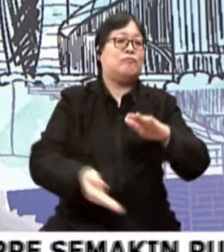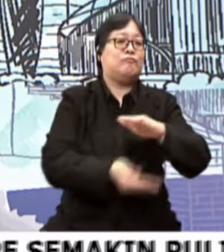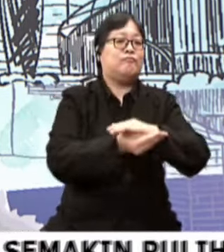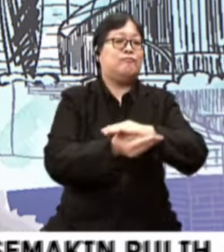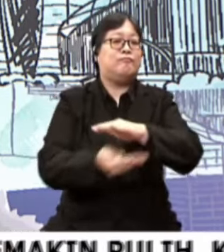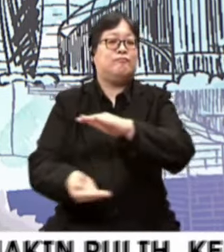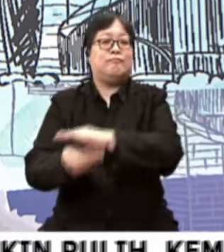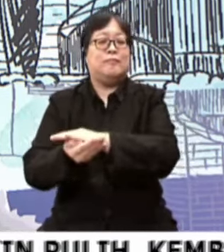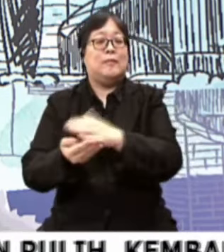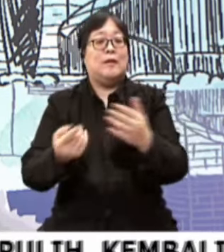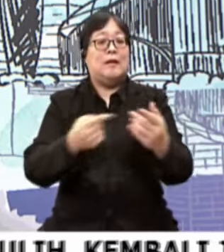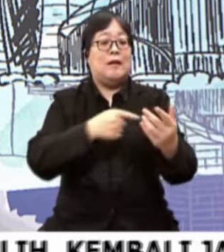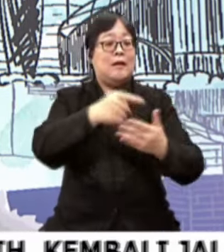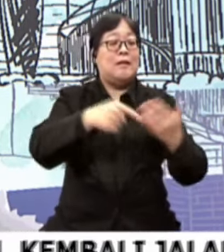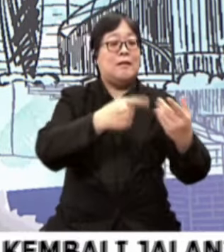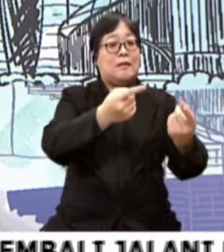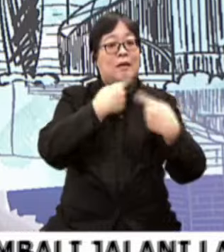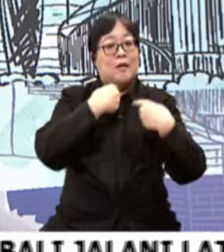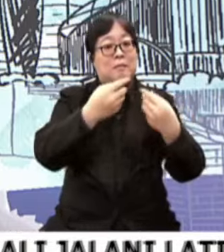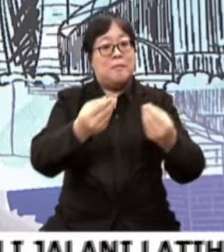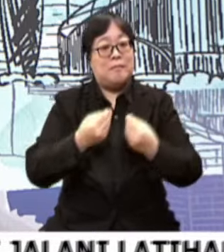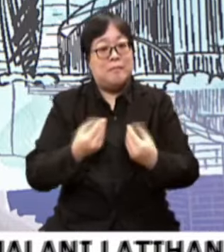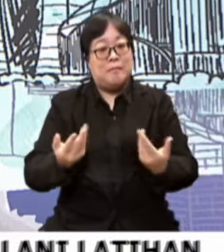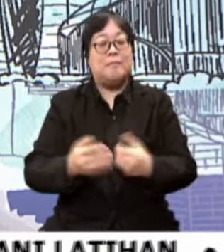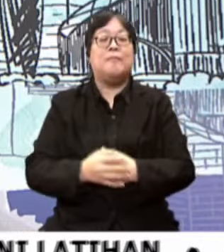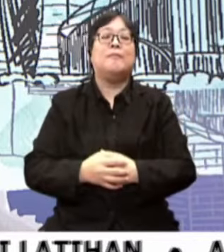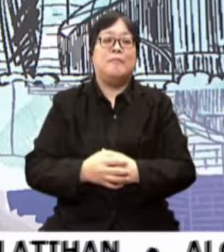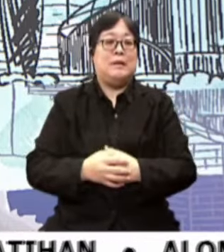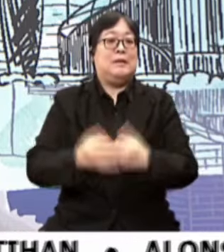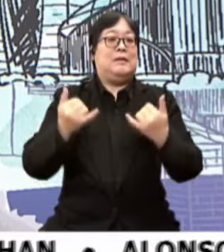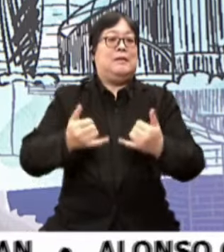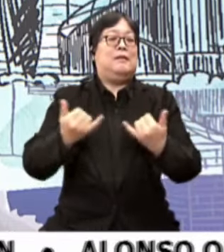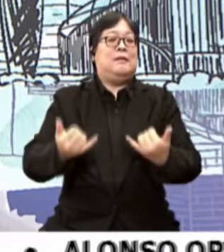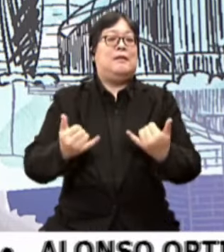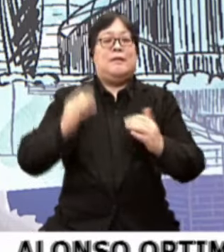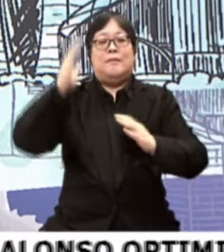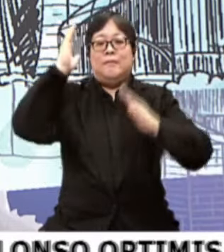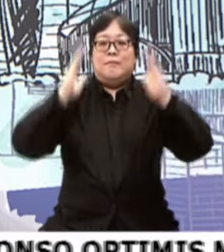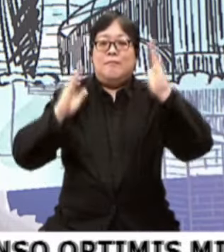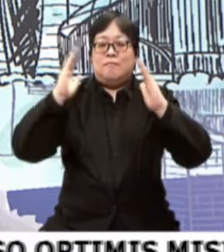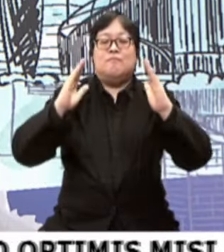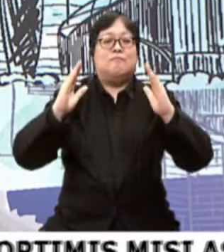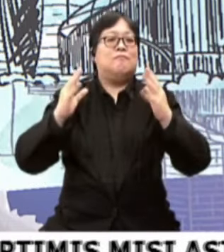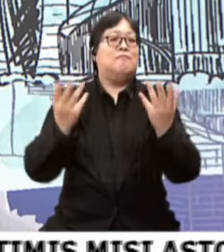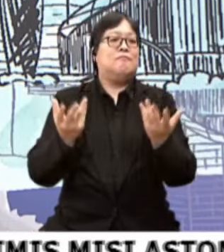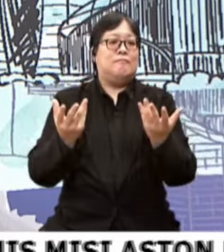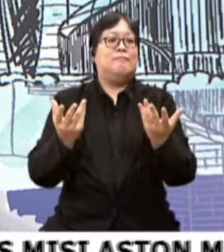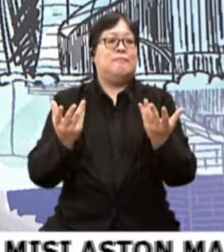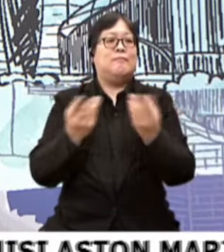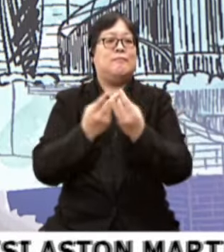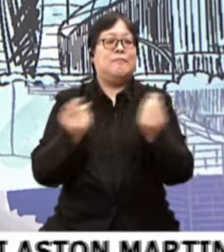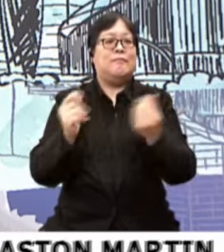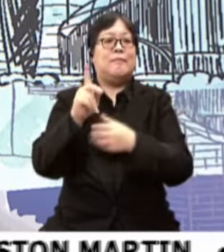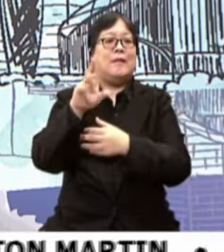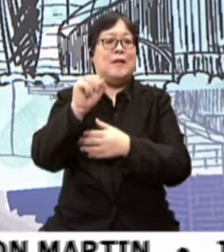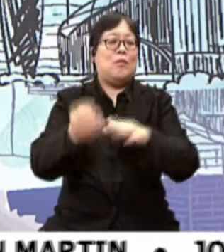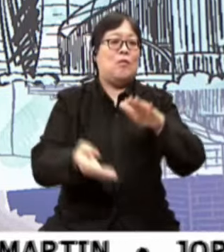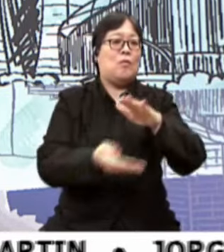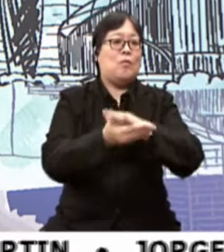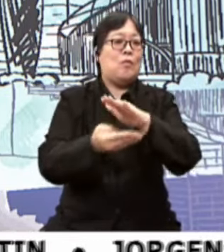antara jawaban yang kita terima adalah berkenaan dengan ketika ini Malaysia menangani yang